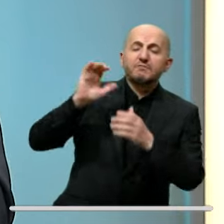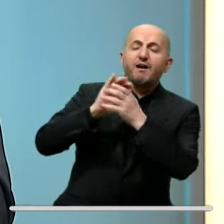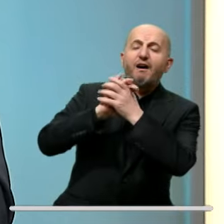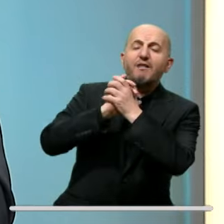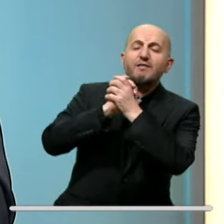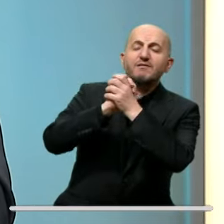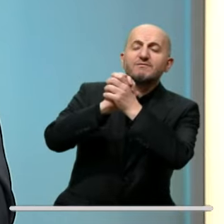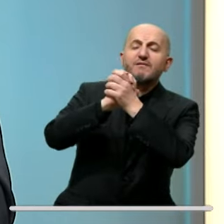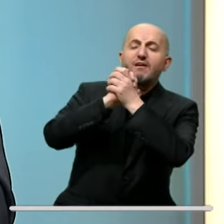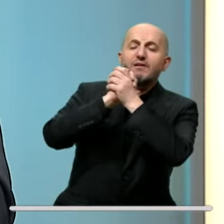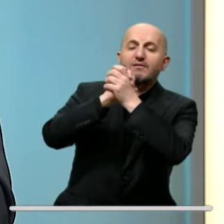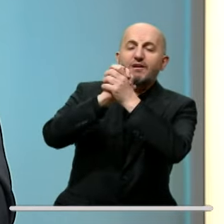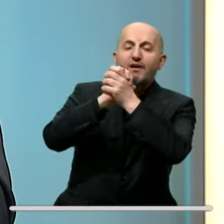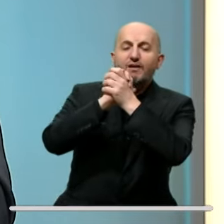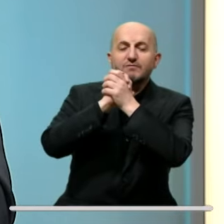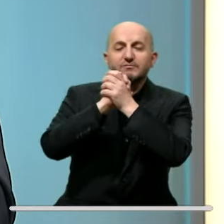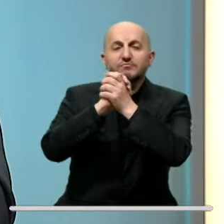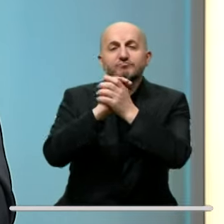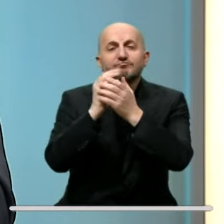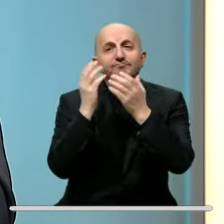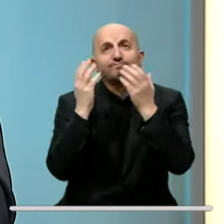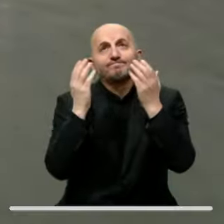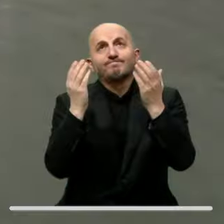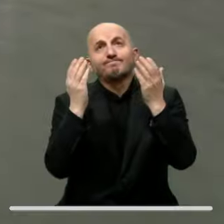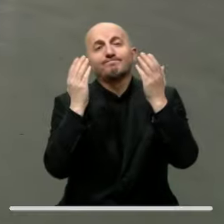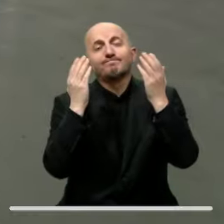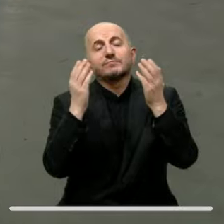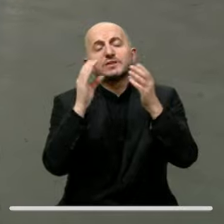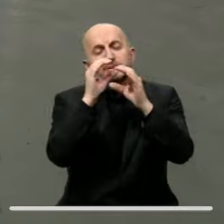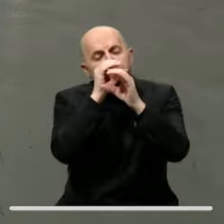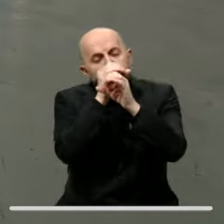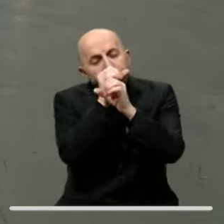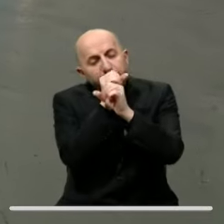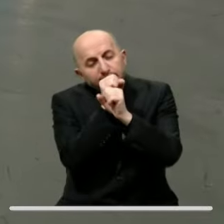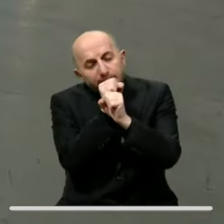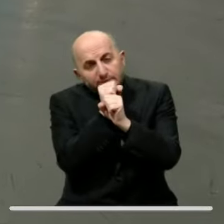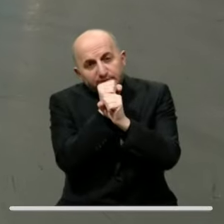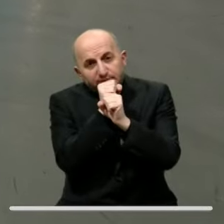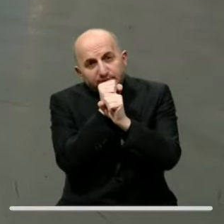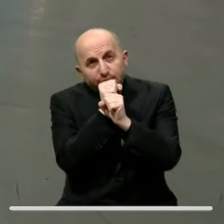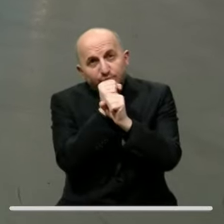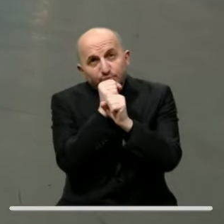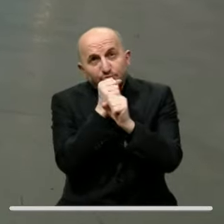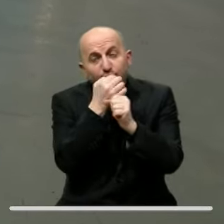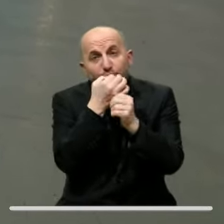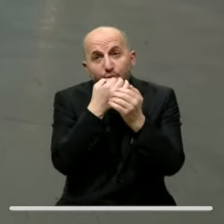yalvararak, yakararak ve gizlilik içerisinde